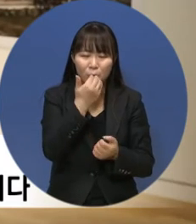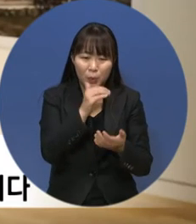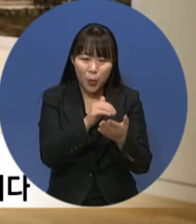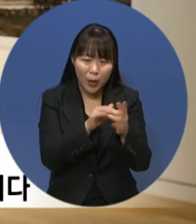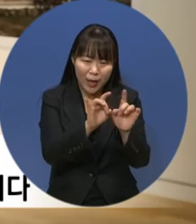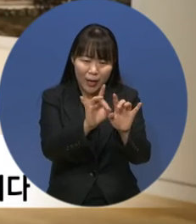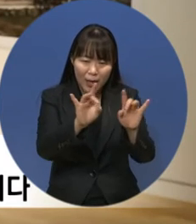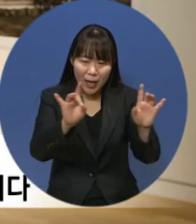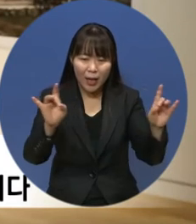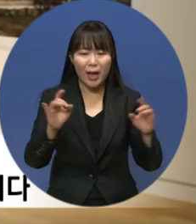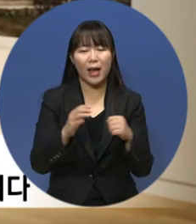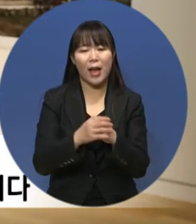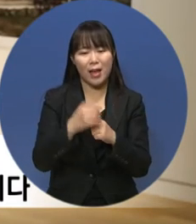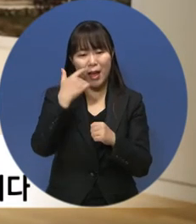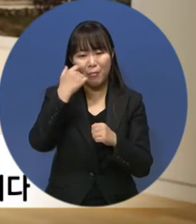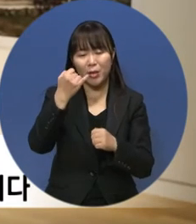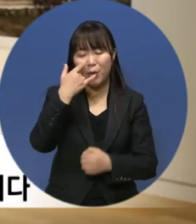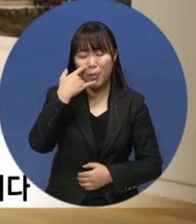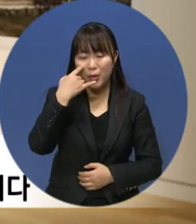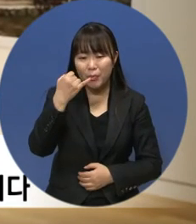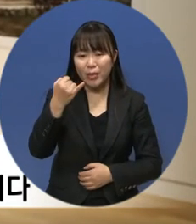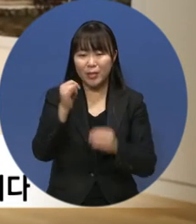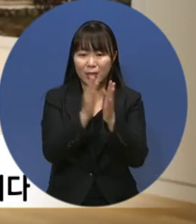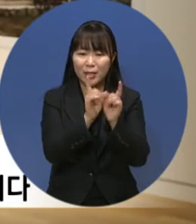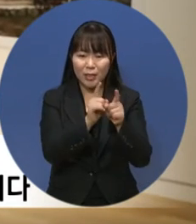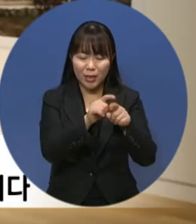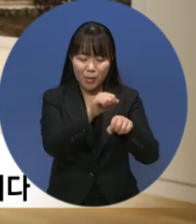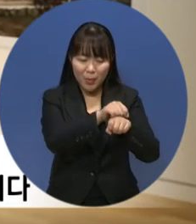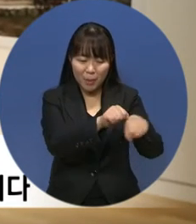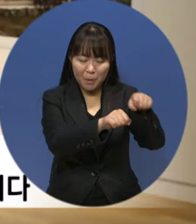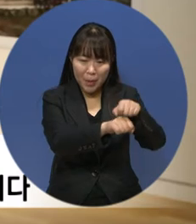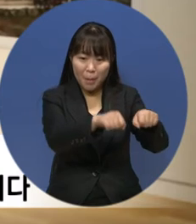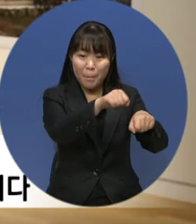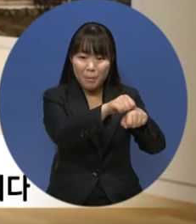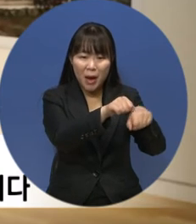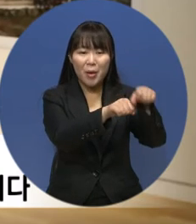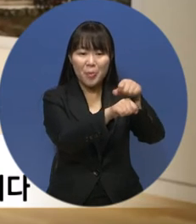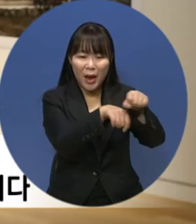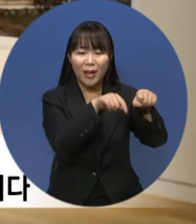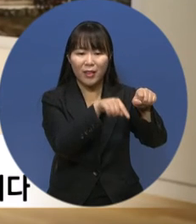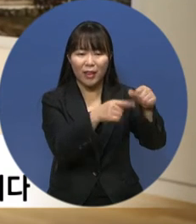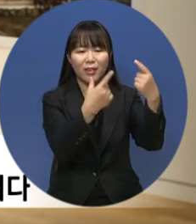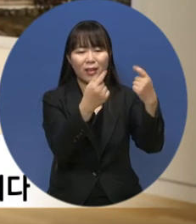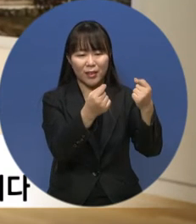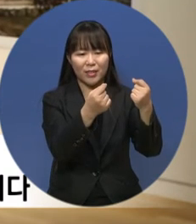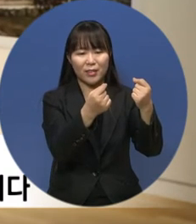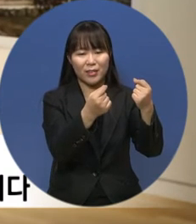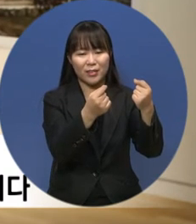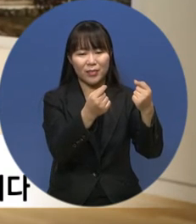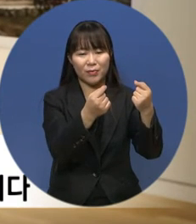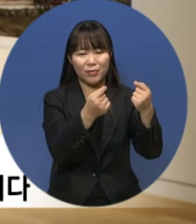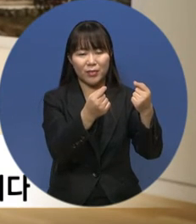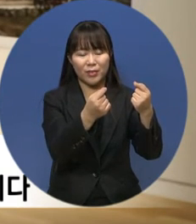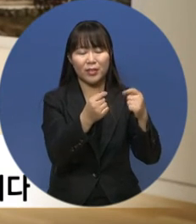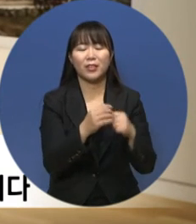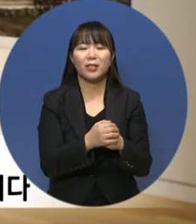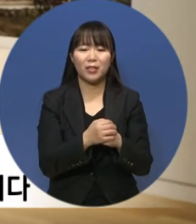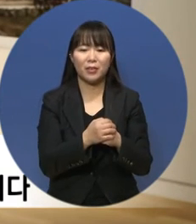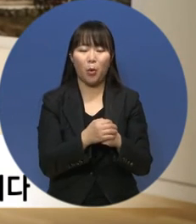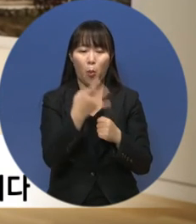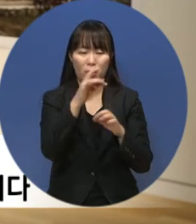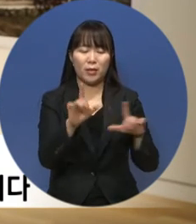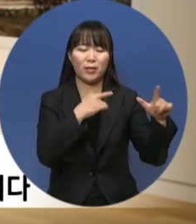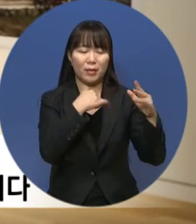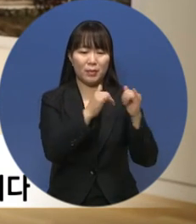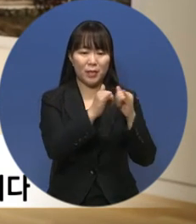하나하나 까지도 제 아버님이 어머님이 손수 쌓아 올렸다 하는 그런 작은 어 온 주민 들의